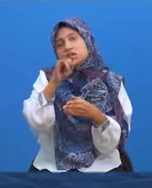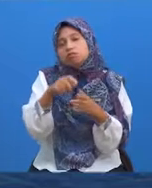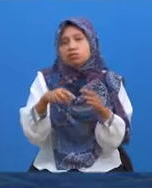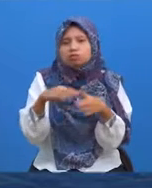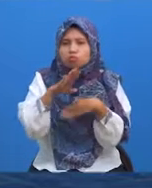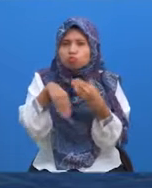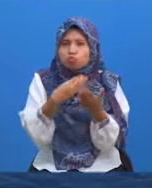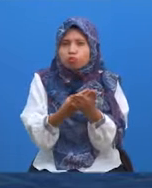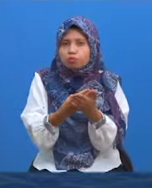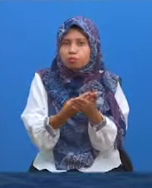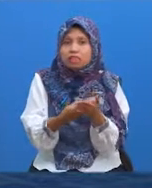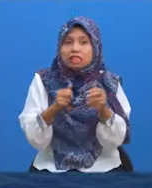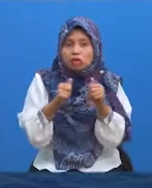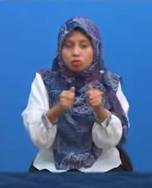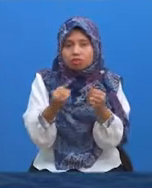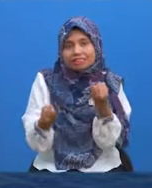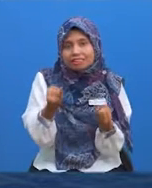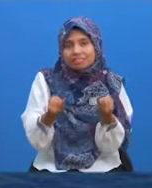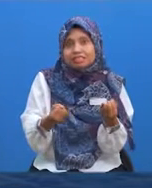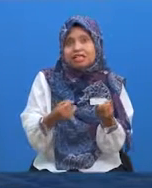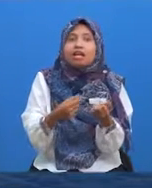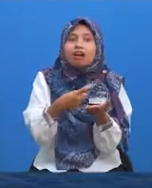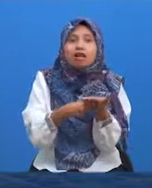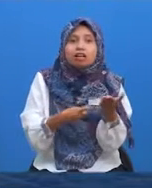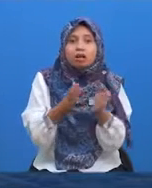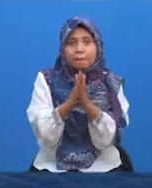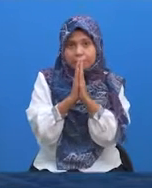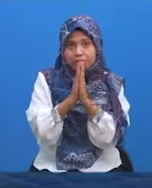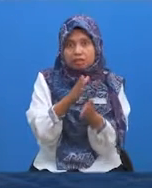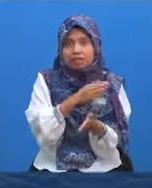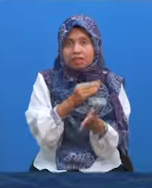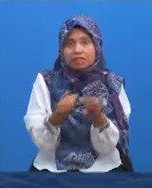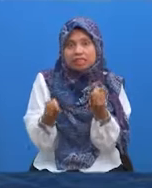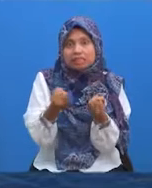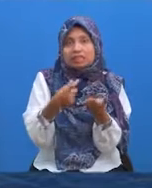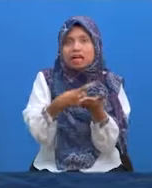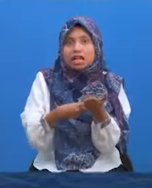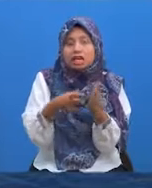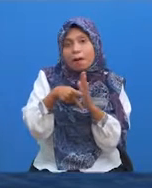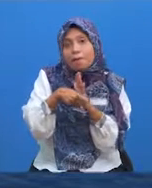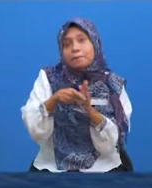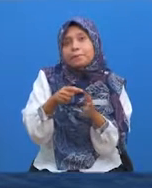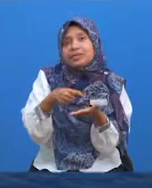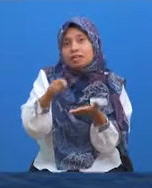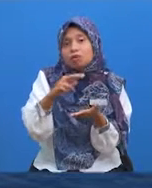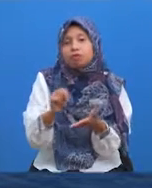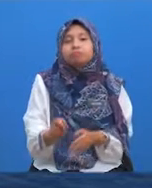bergantung kepada keanjalan harga permintaan dan keanjalan harga penawarannya